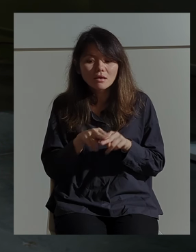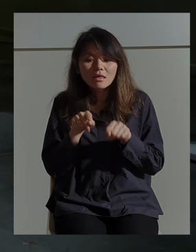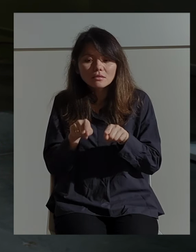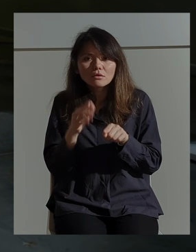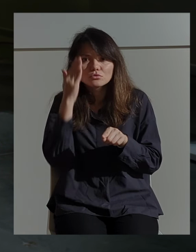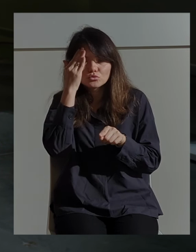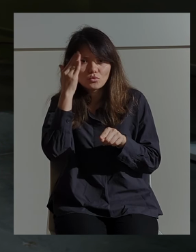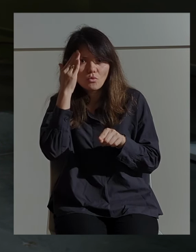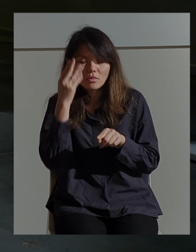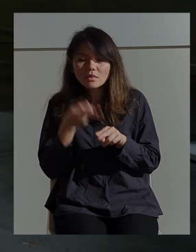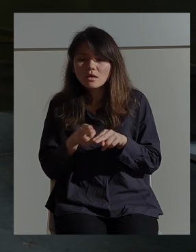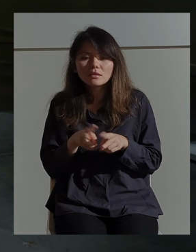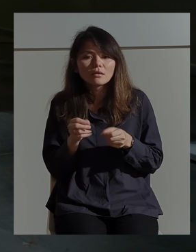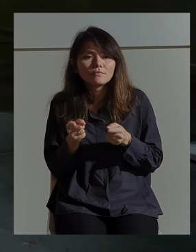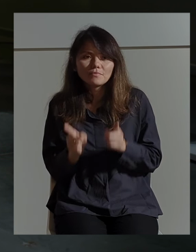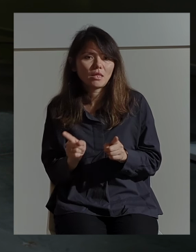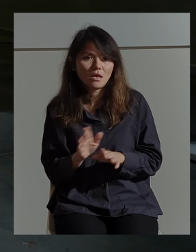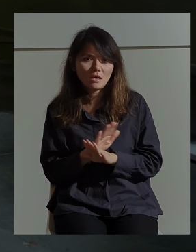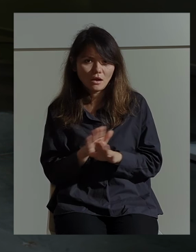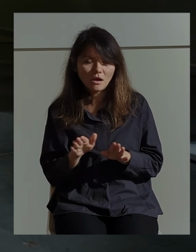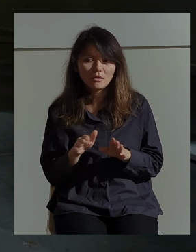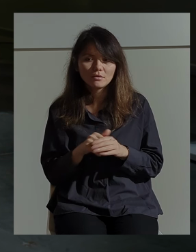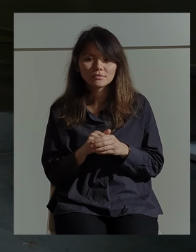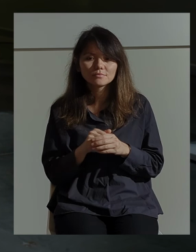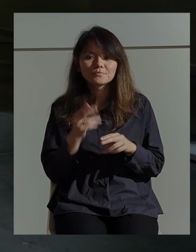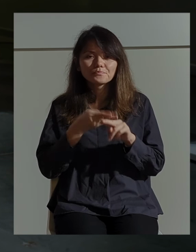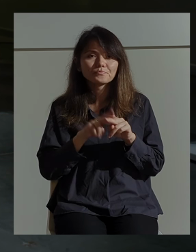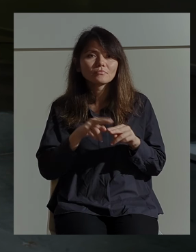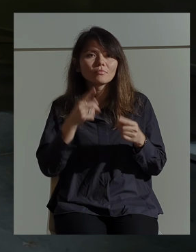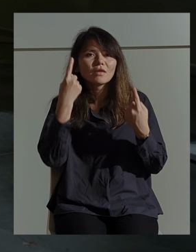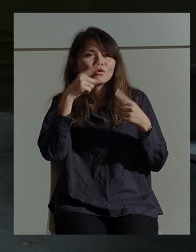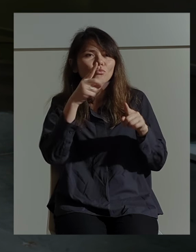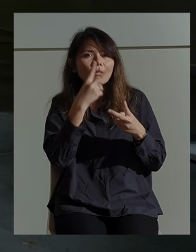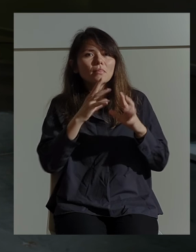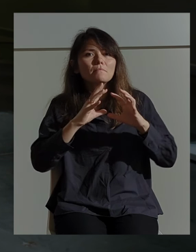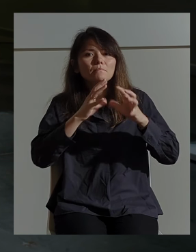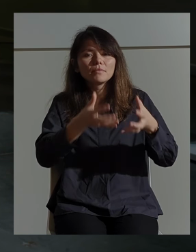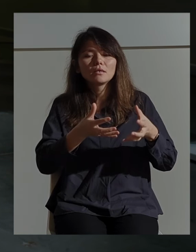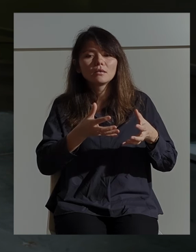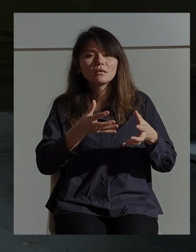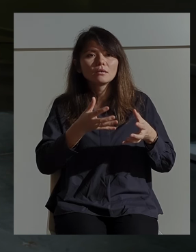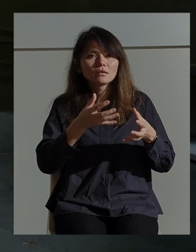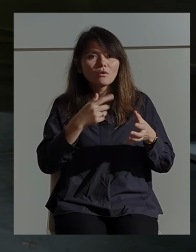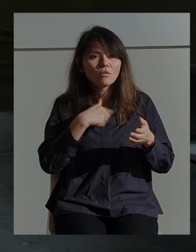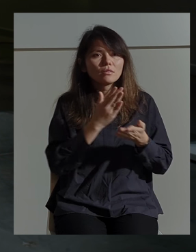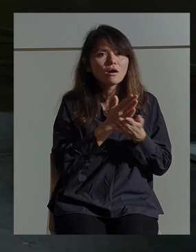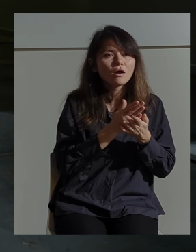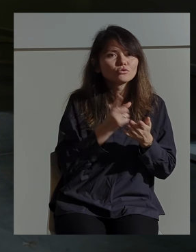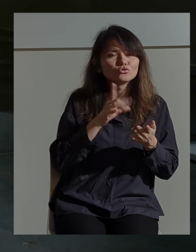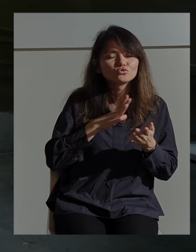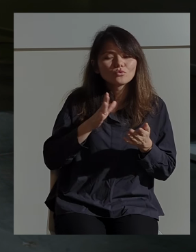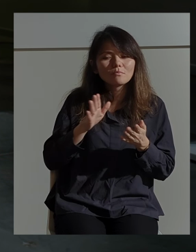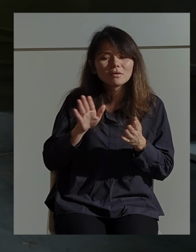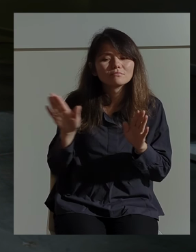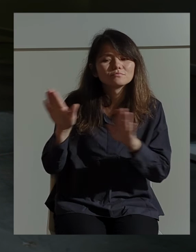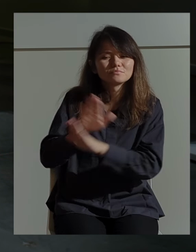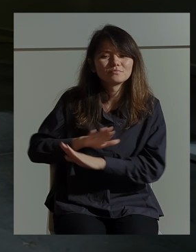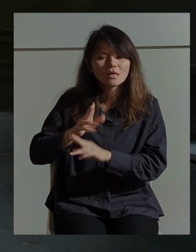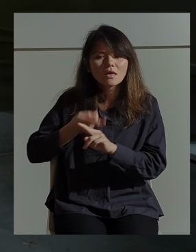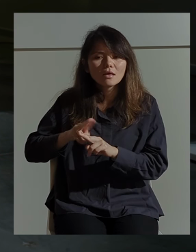скажем так это нереально этот виртуальный ми в котором отеди забыть реальность а реальность - это вот та травма которую он